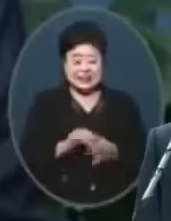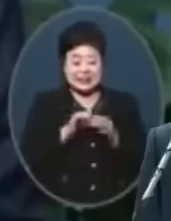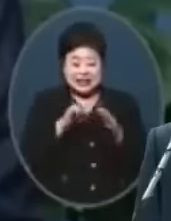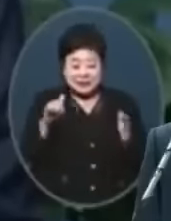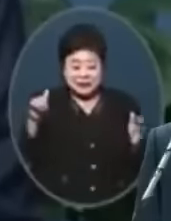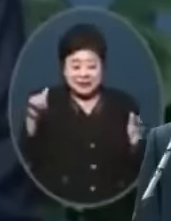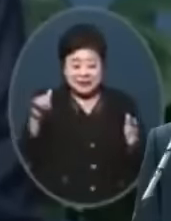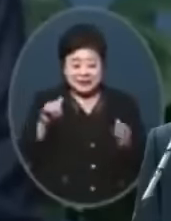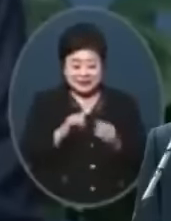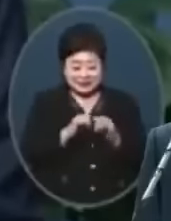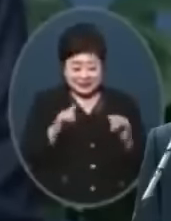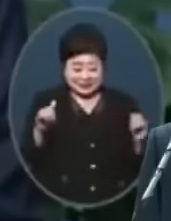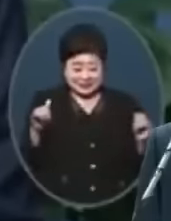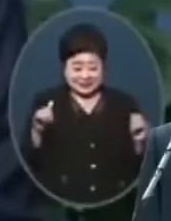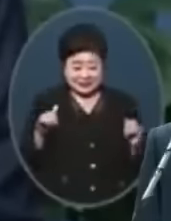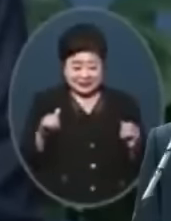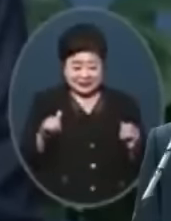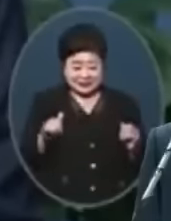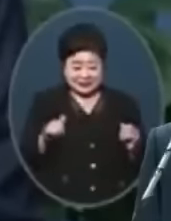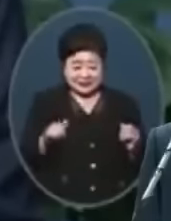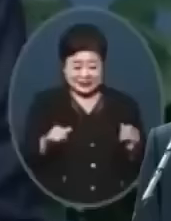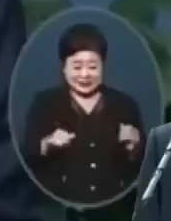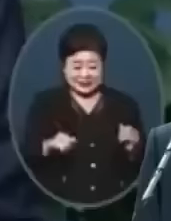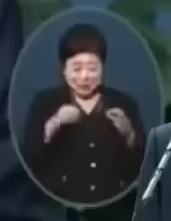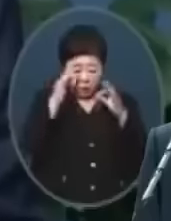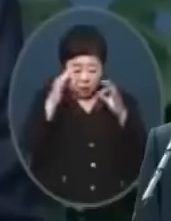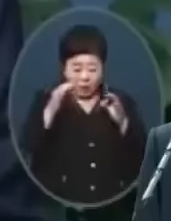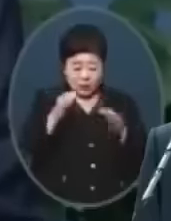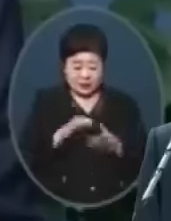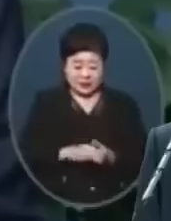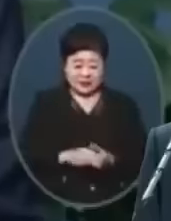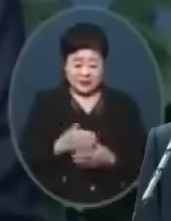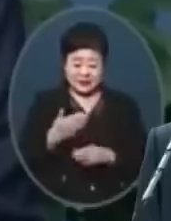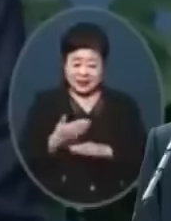사람이 다 자기 보기에 다르겠지만